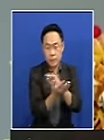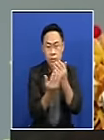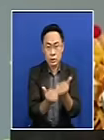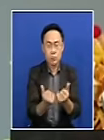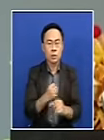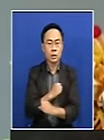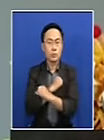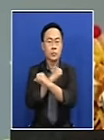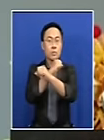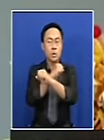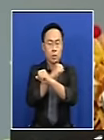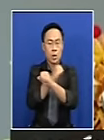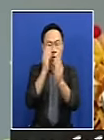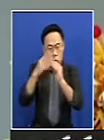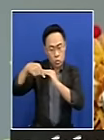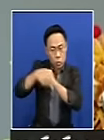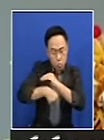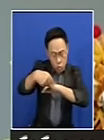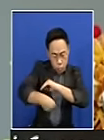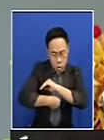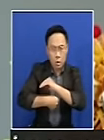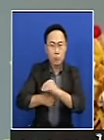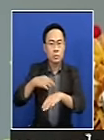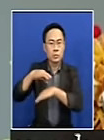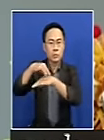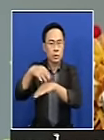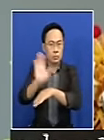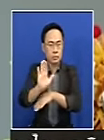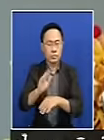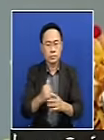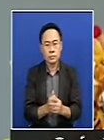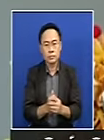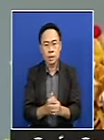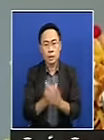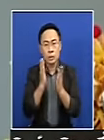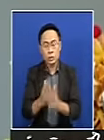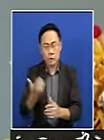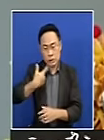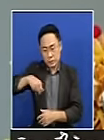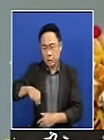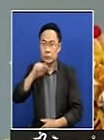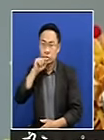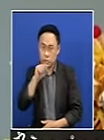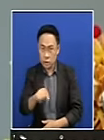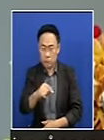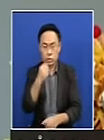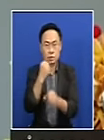คือป้องกันผู้ที่ทุจริตหรือถูกคำสั่งศาล